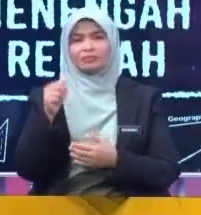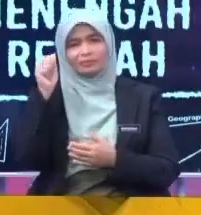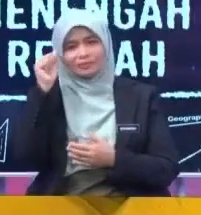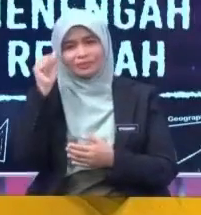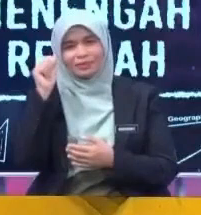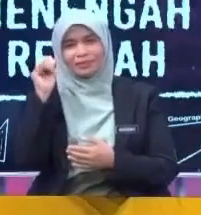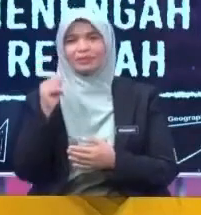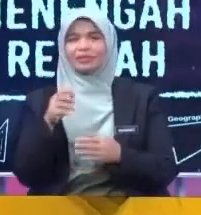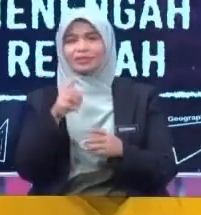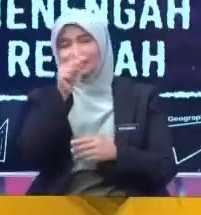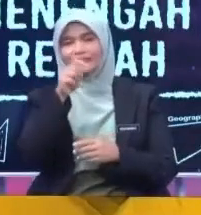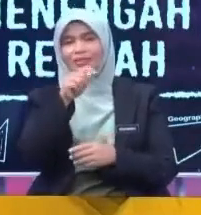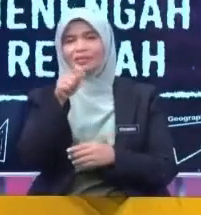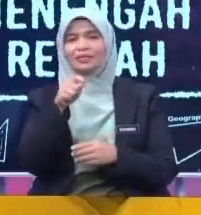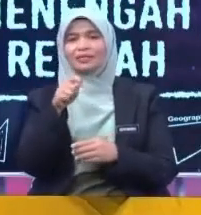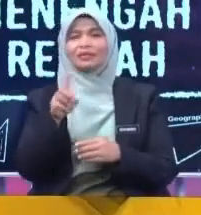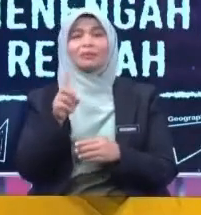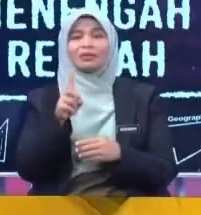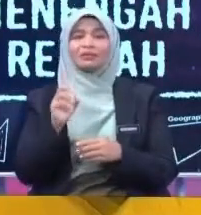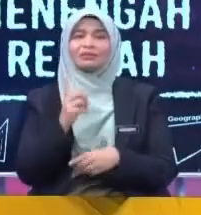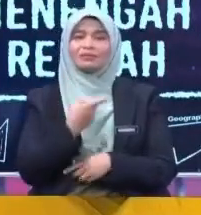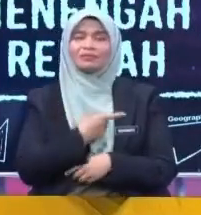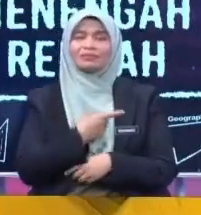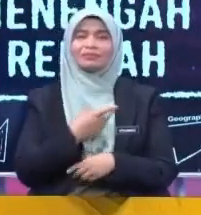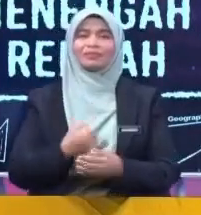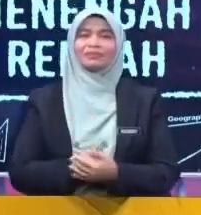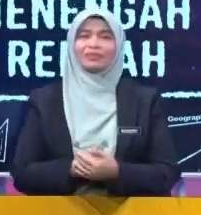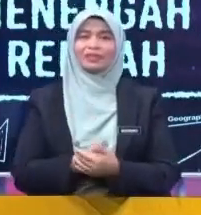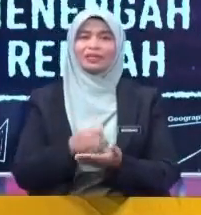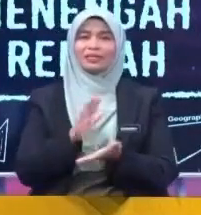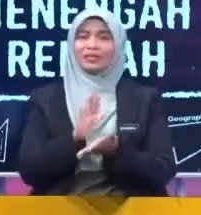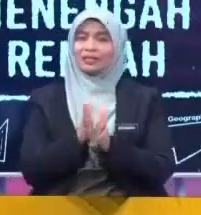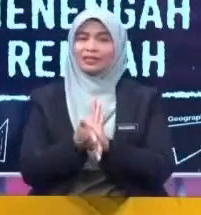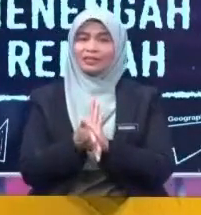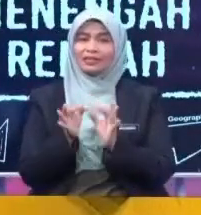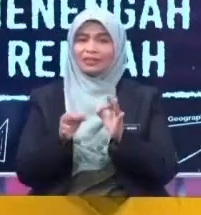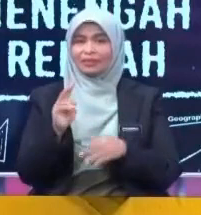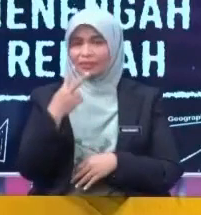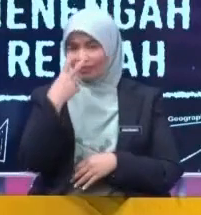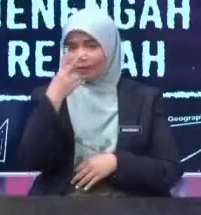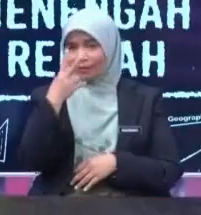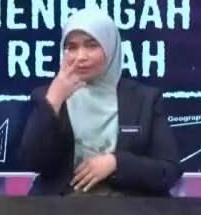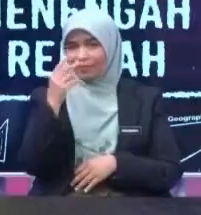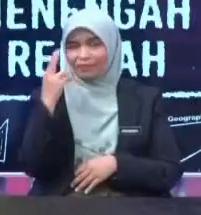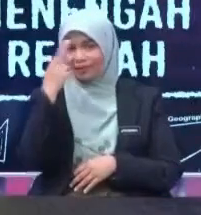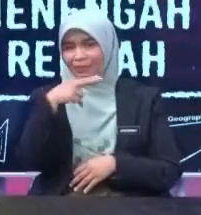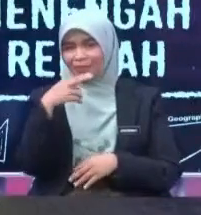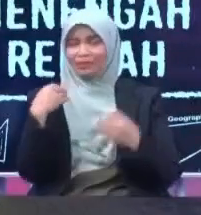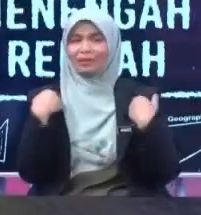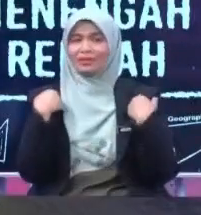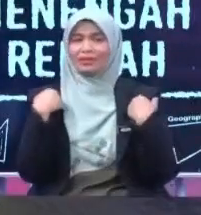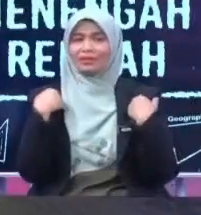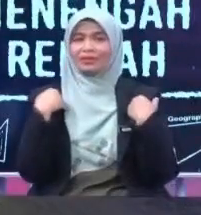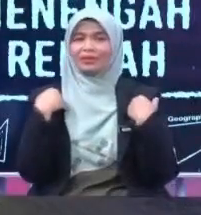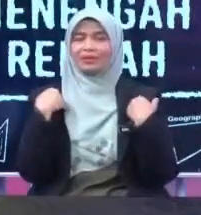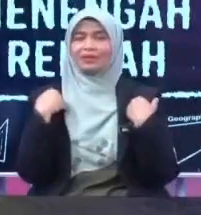tadi kan? Kat mana pula lepas tu kita? Nak pergi mana pula? Ya. Okay, jadi kalau kita tengok di hadapan ni, Aiman, ya,